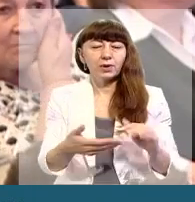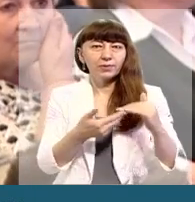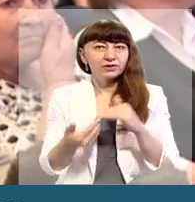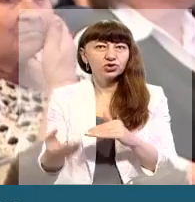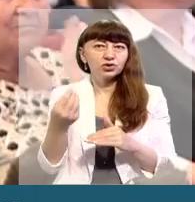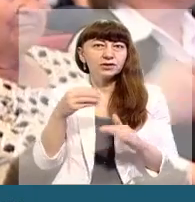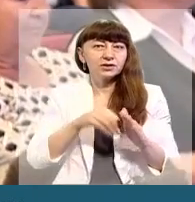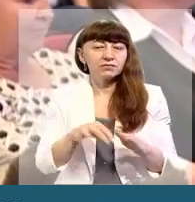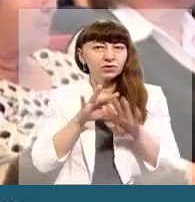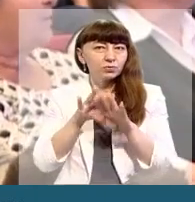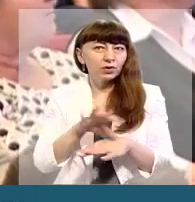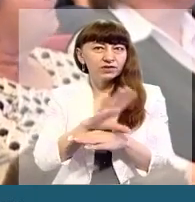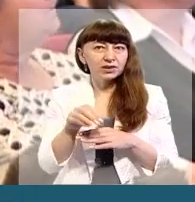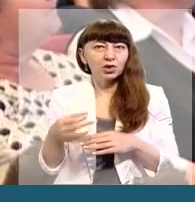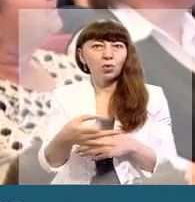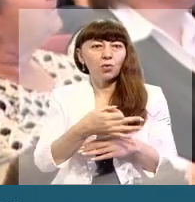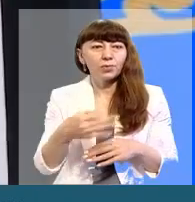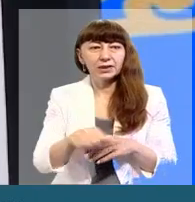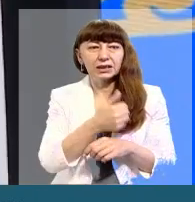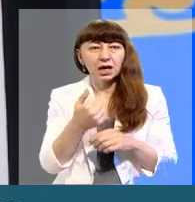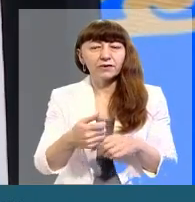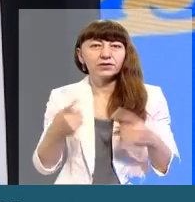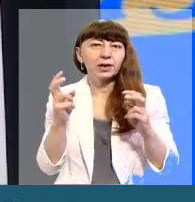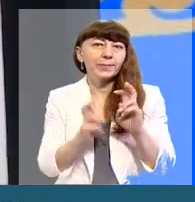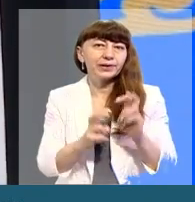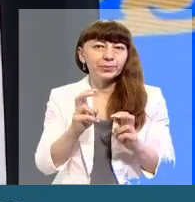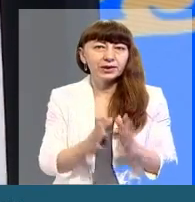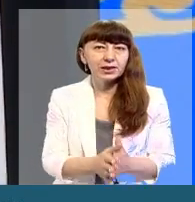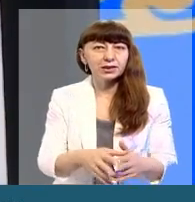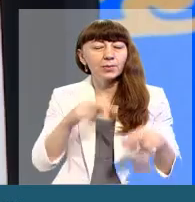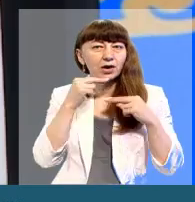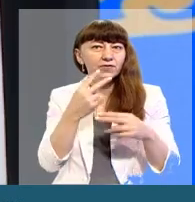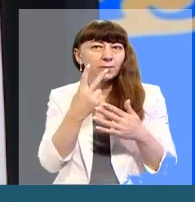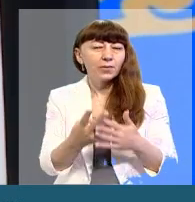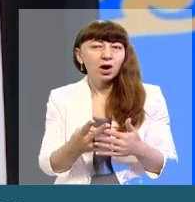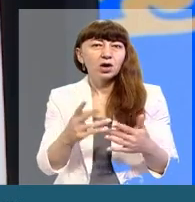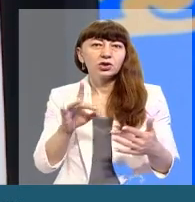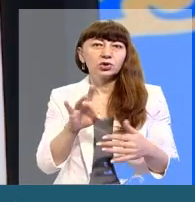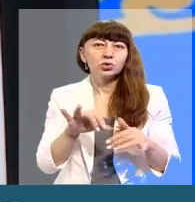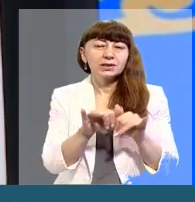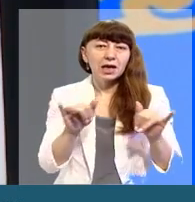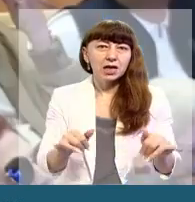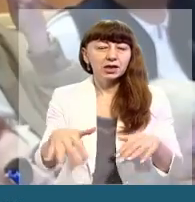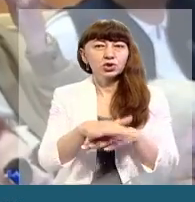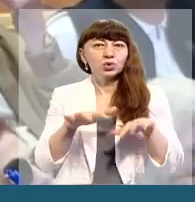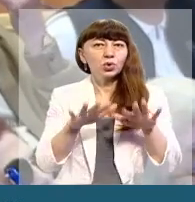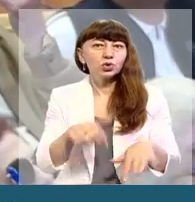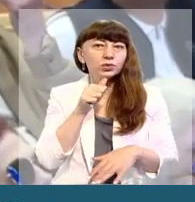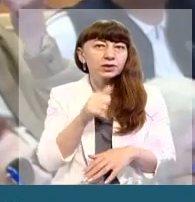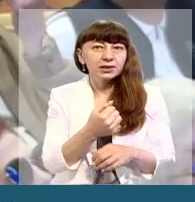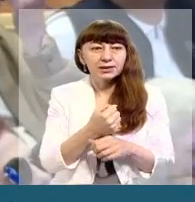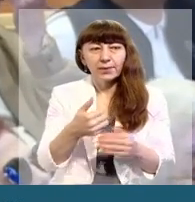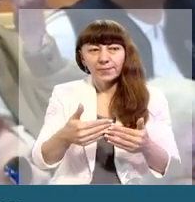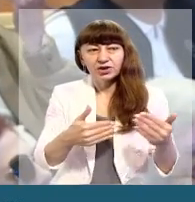инвестиций сегодня идет в целом по всей области. Основные промышленные предприятия сосредотачиваются в индустриальной зоне Кустаная. Это все